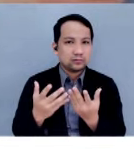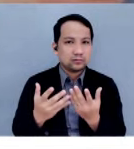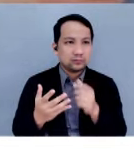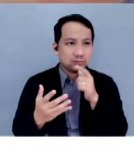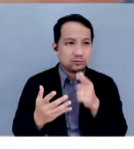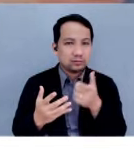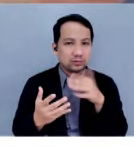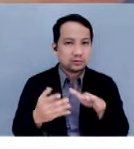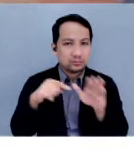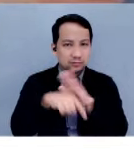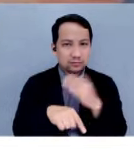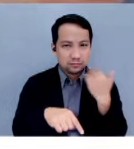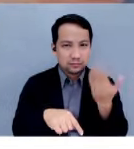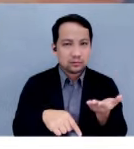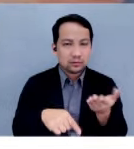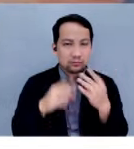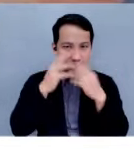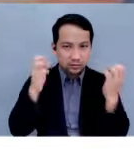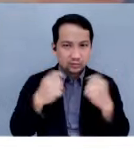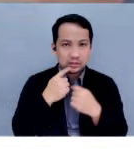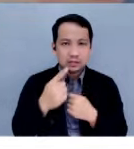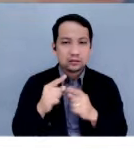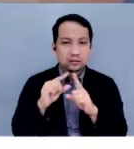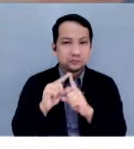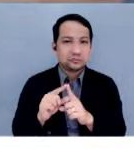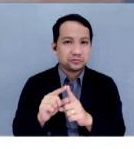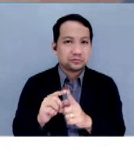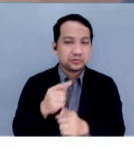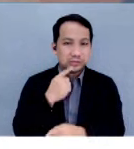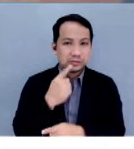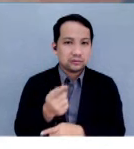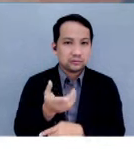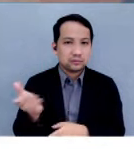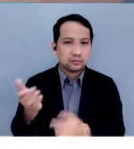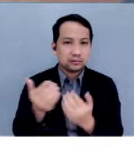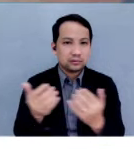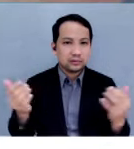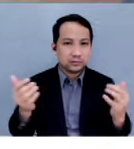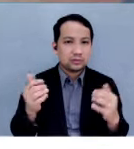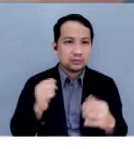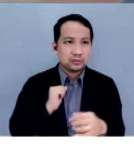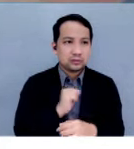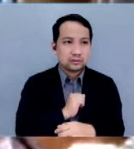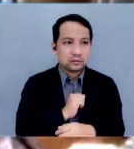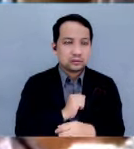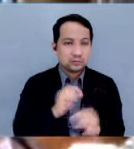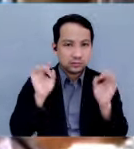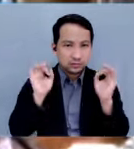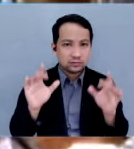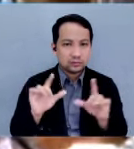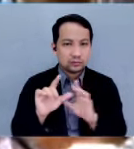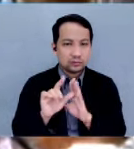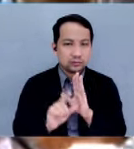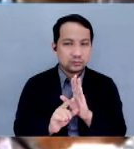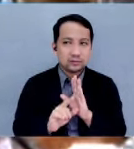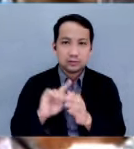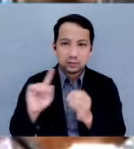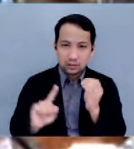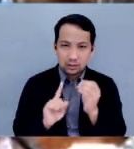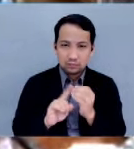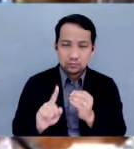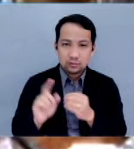na ng patay. Ito ang galit na nasambit ni Senador Rafi Tulfo sa gitna ng pagdinig ng Senate Committee on Dangerous Drugs. Kaugnay ito sa isang operasyon